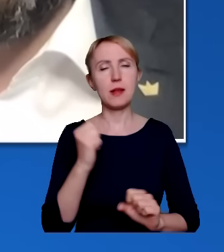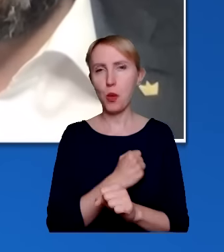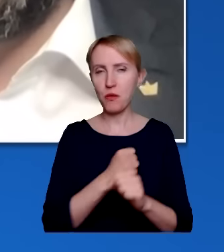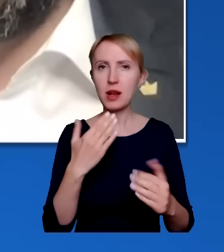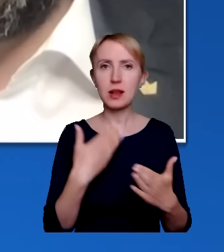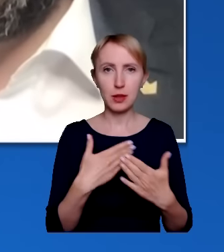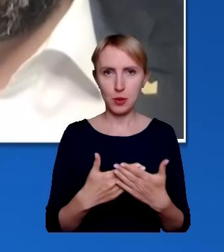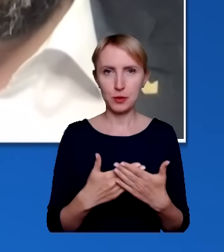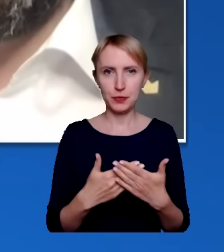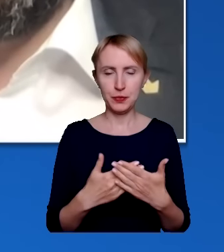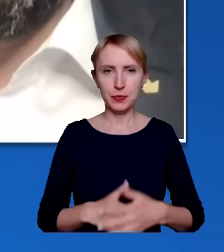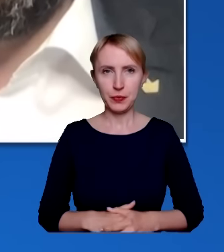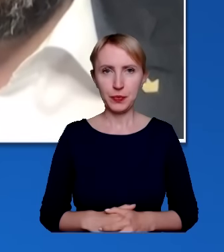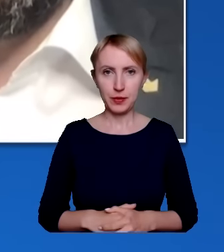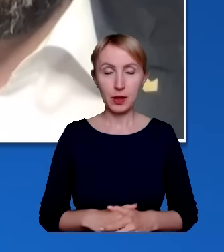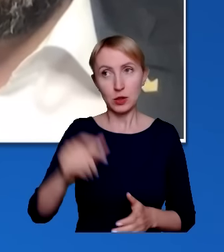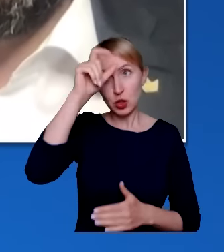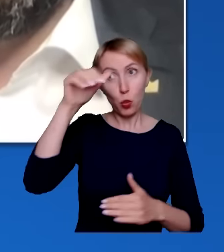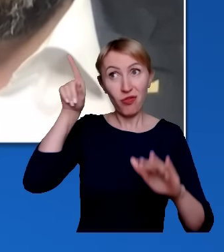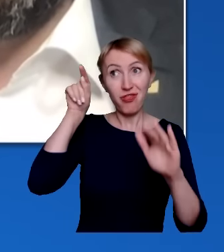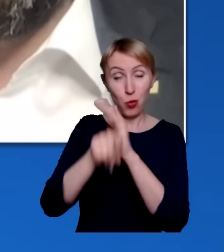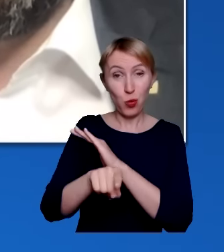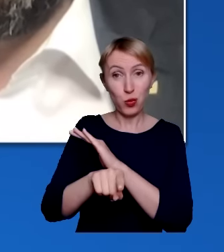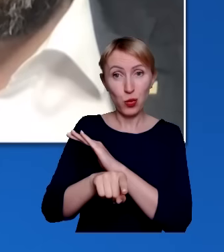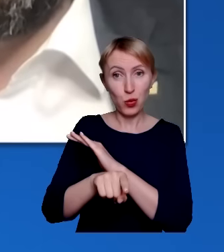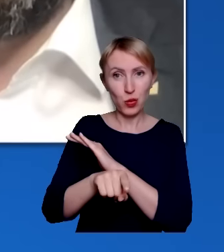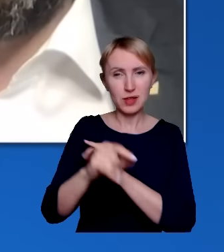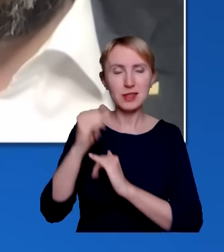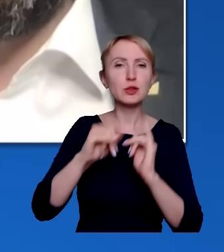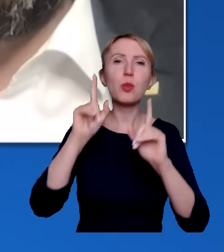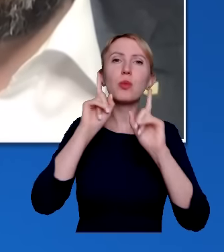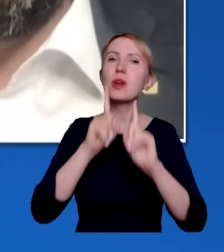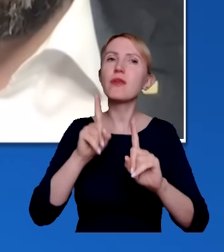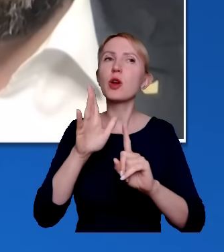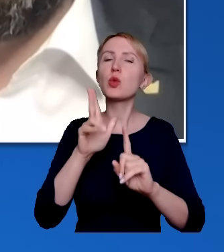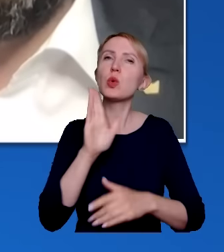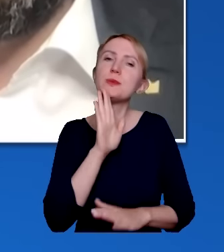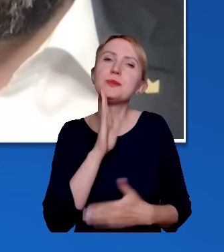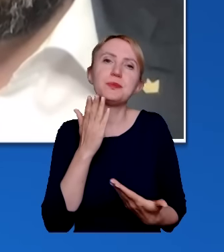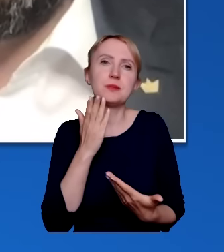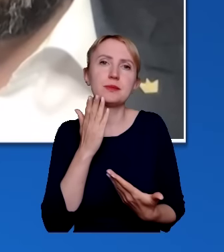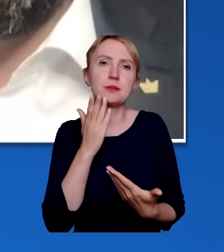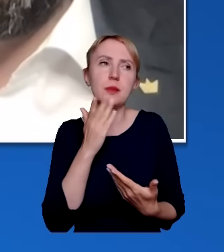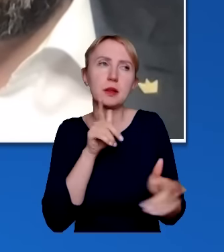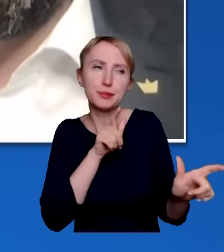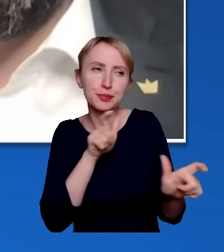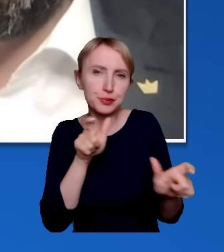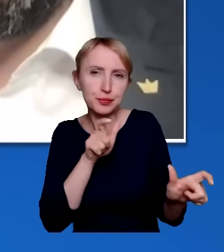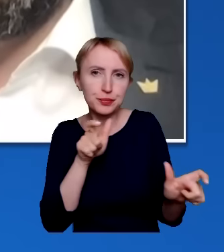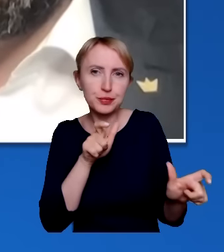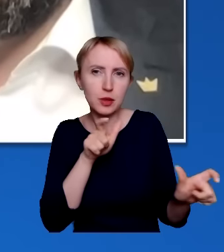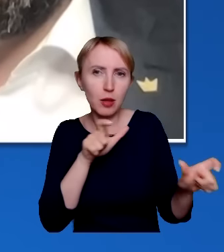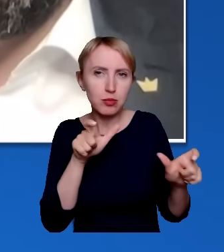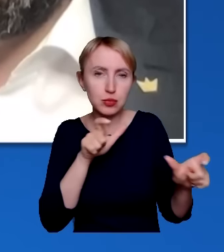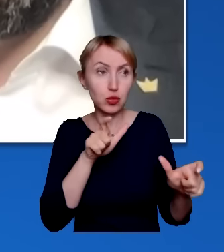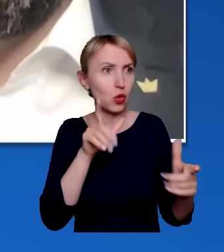tego że ten człowiek uciekł Jeżeli nawet Prawdą jest że ktoś go Przepraszam namierza No to tak go namierzył że on wsiadł w